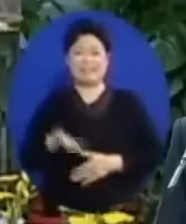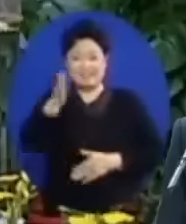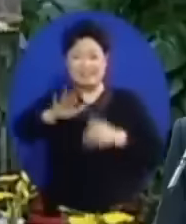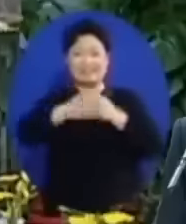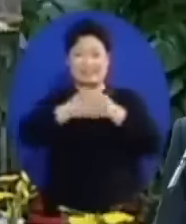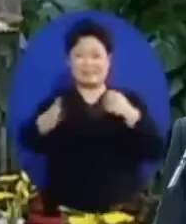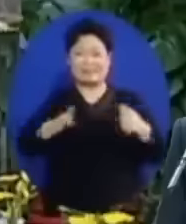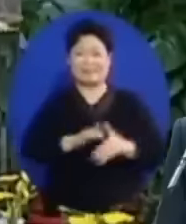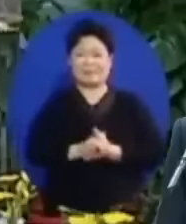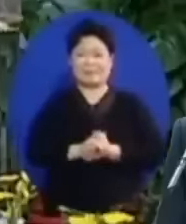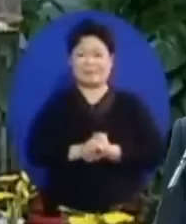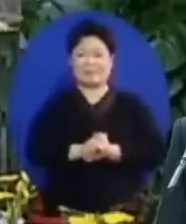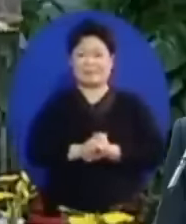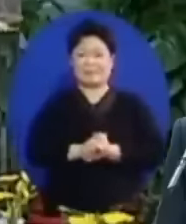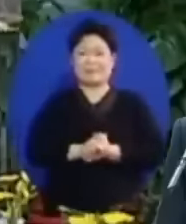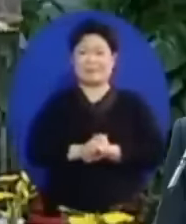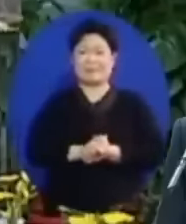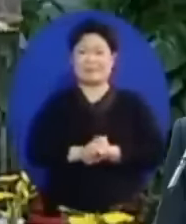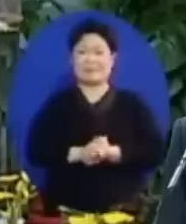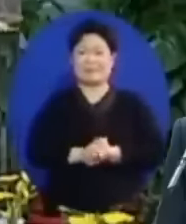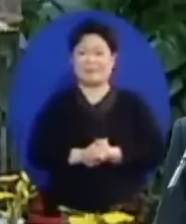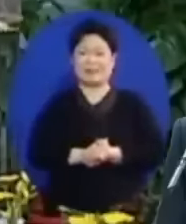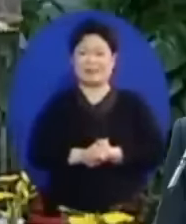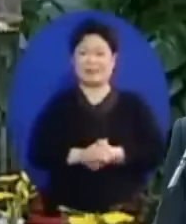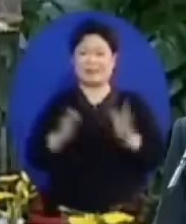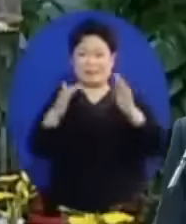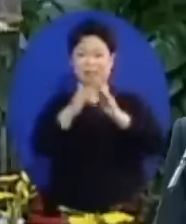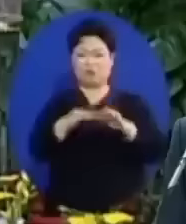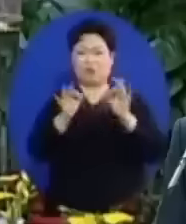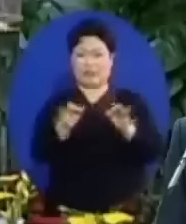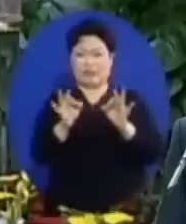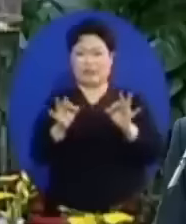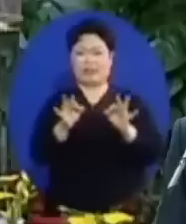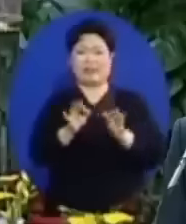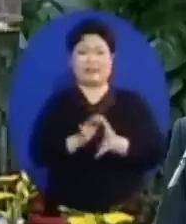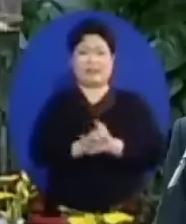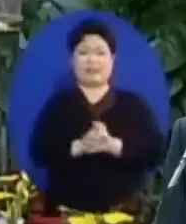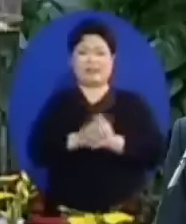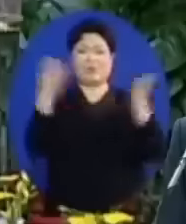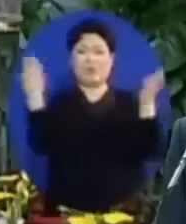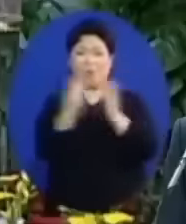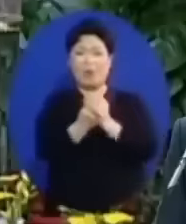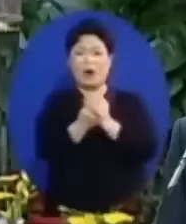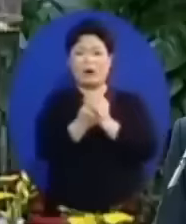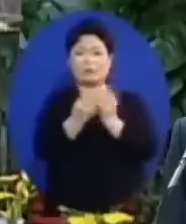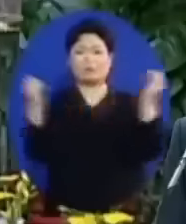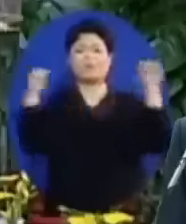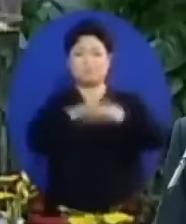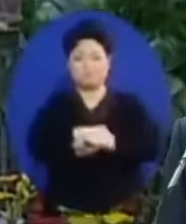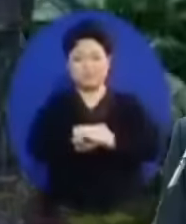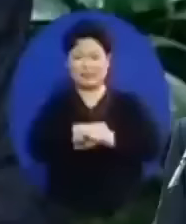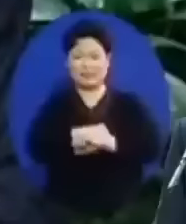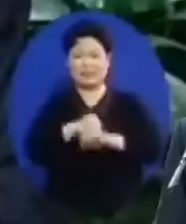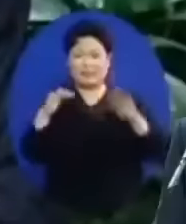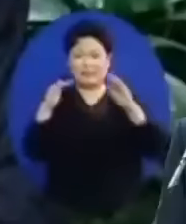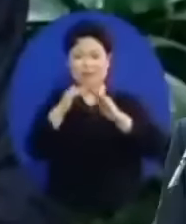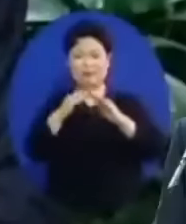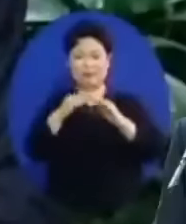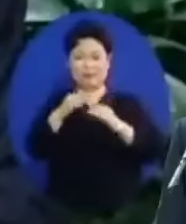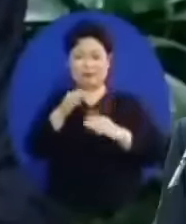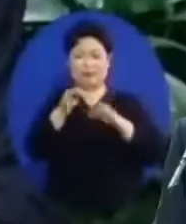그러니까 이 주택은행이 완전히 몰락하니까 주택은행에 투자한